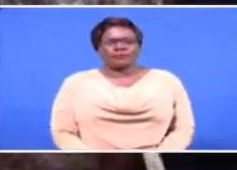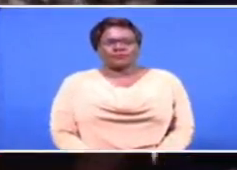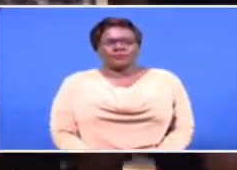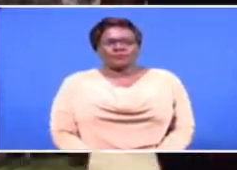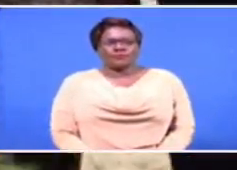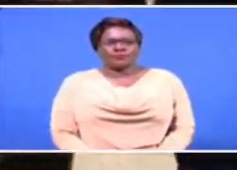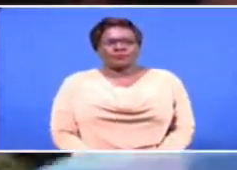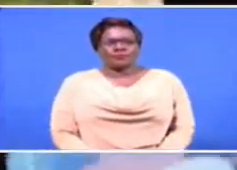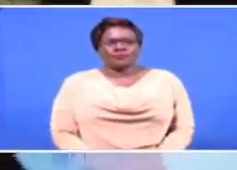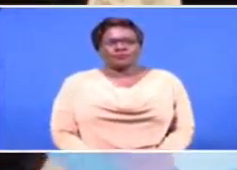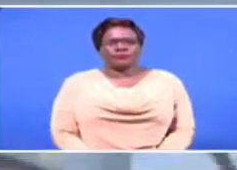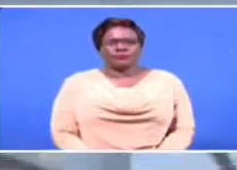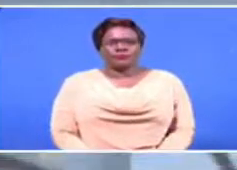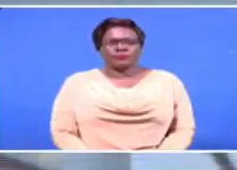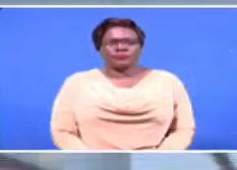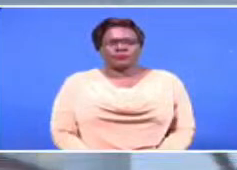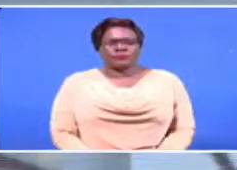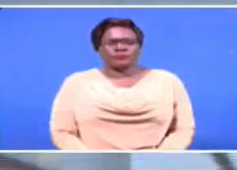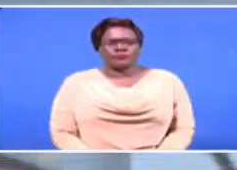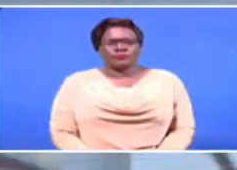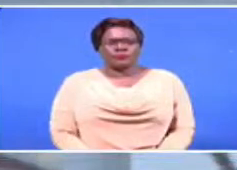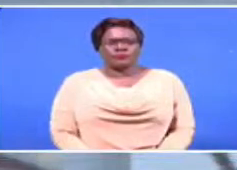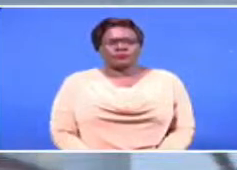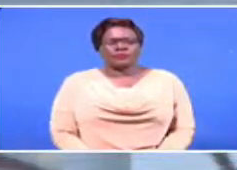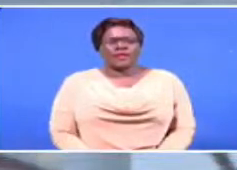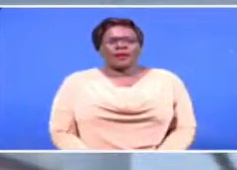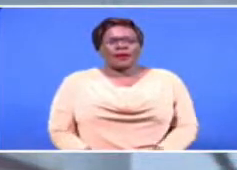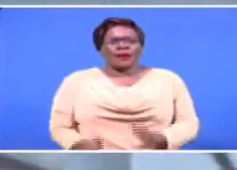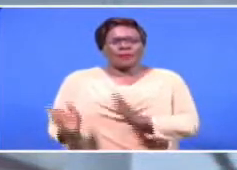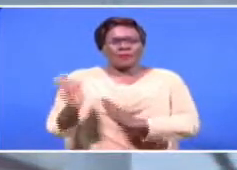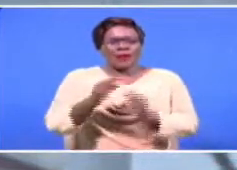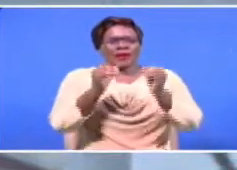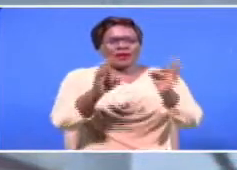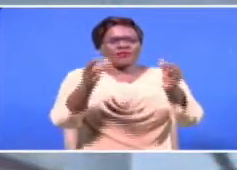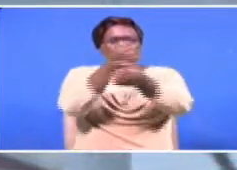Na mchakato kuhusu iwapo Rais William Ruto